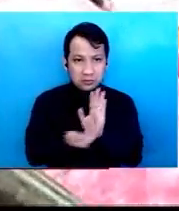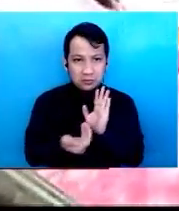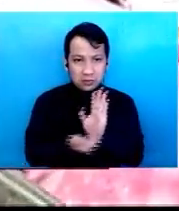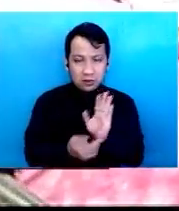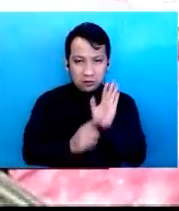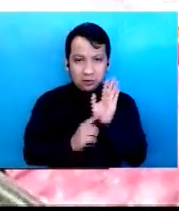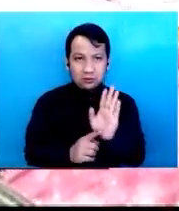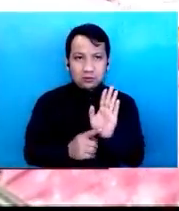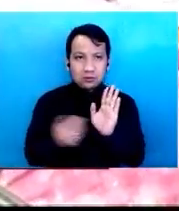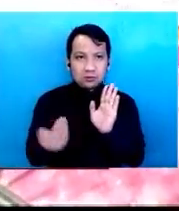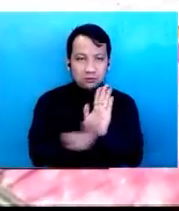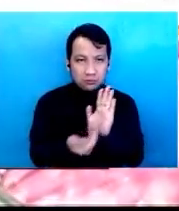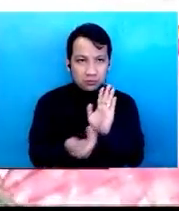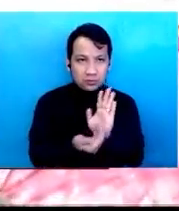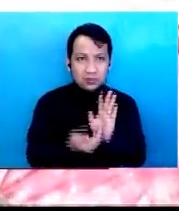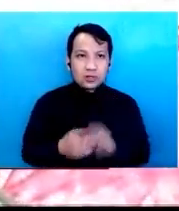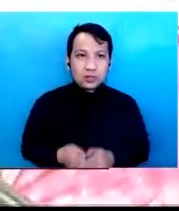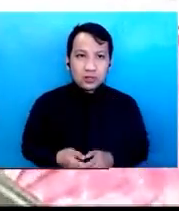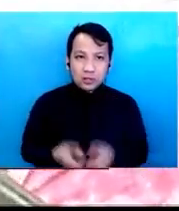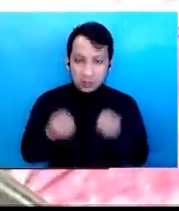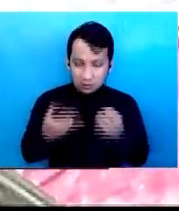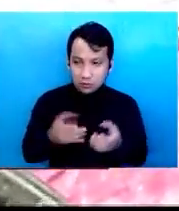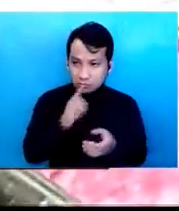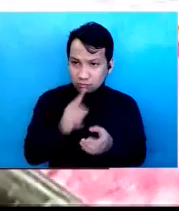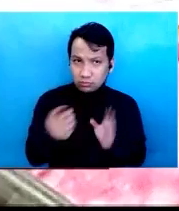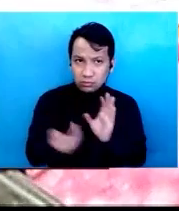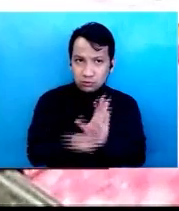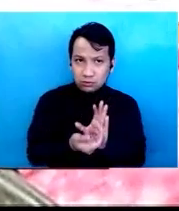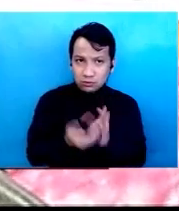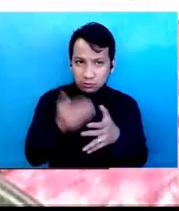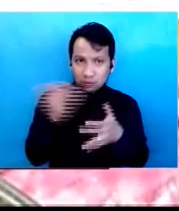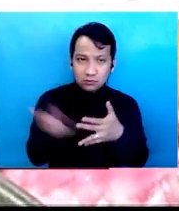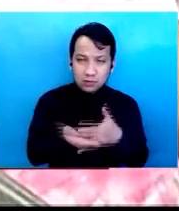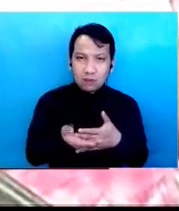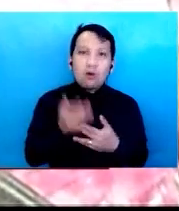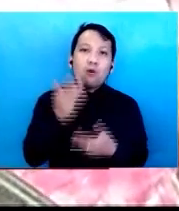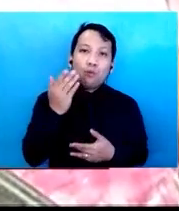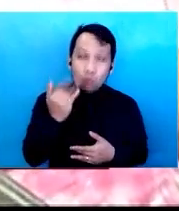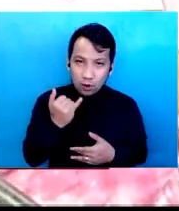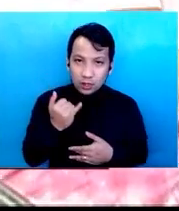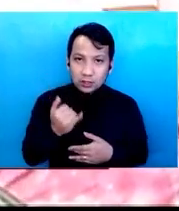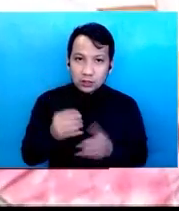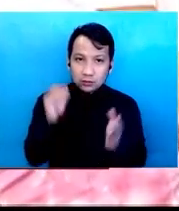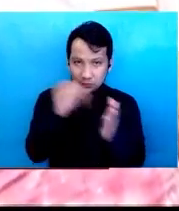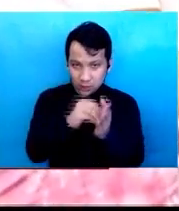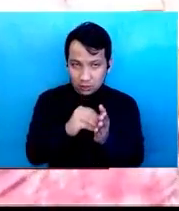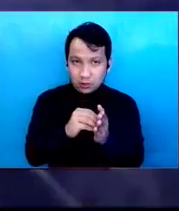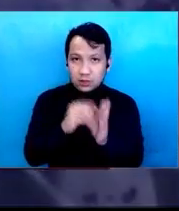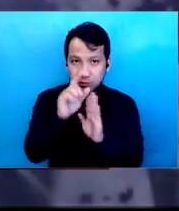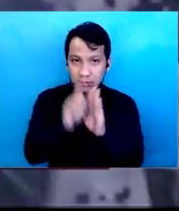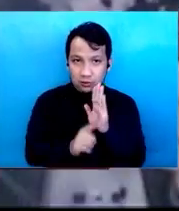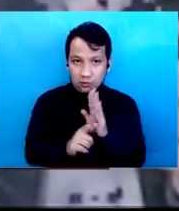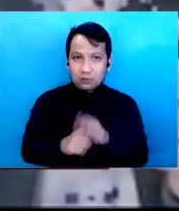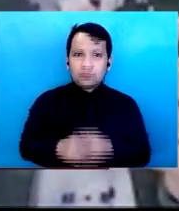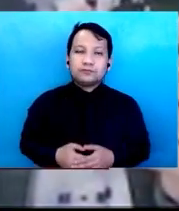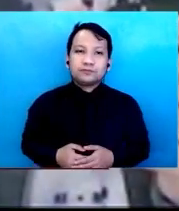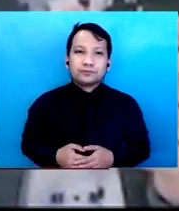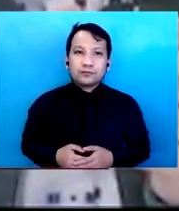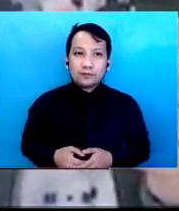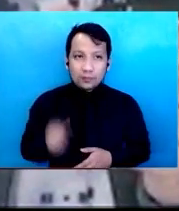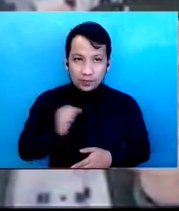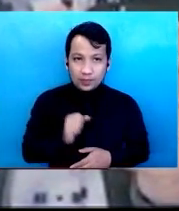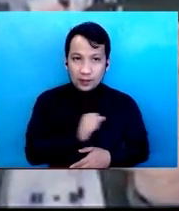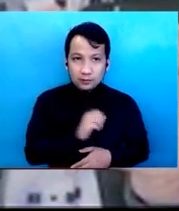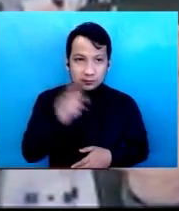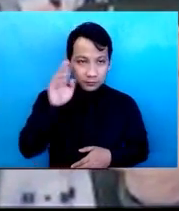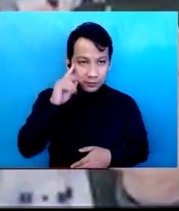ilabas. Kung merong ebidensya, kailangan kasuhan. Kasi ito yung nakasaad sa ating batas. Si Senator Ping